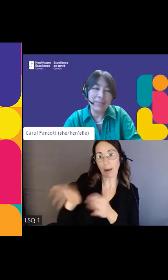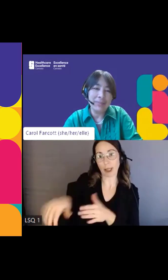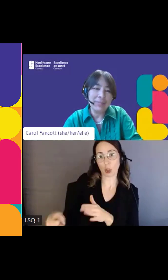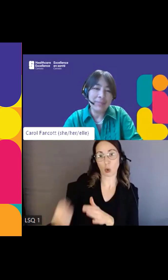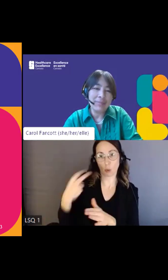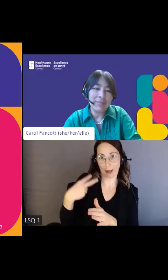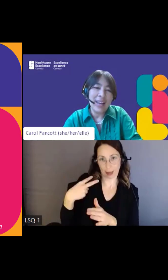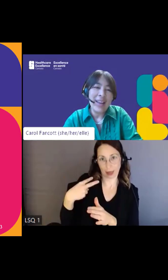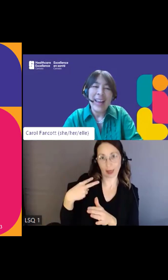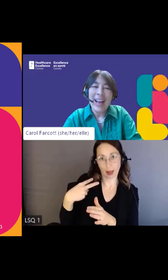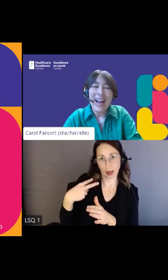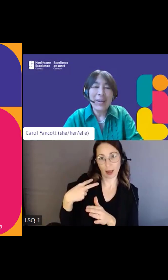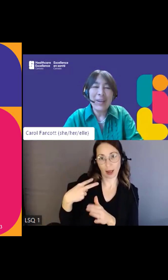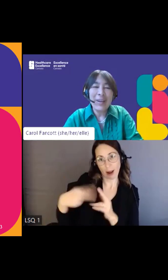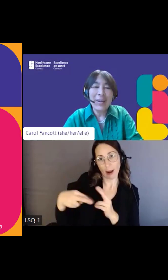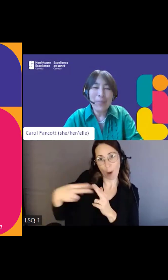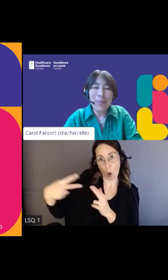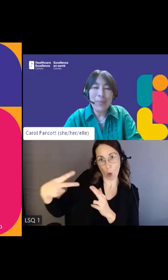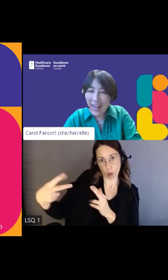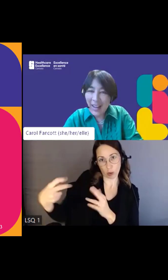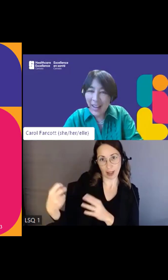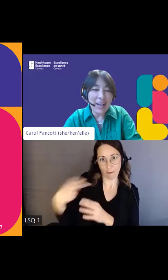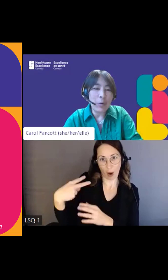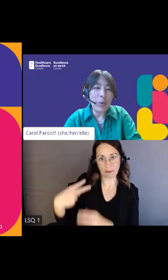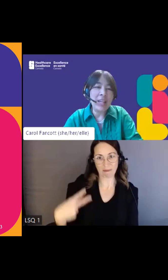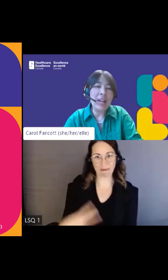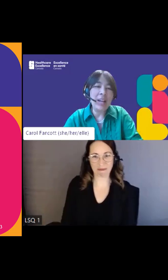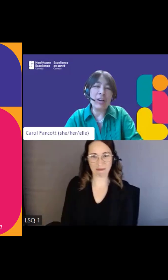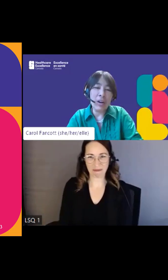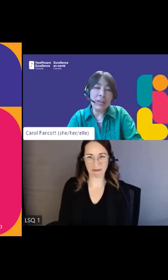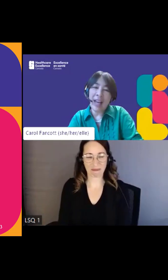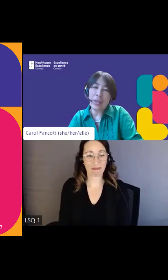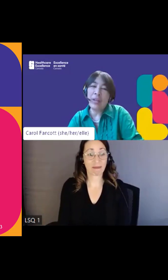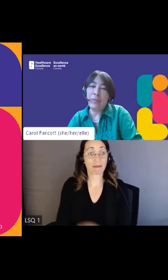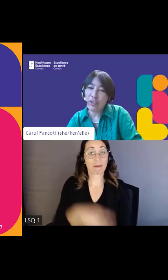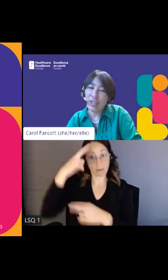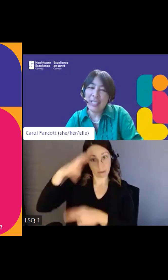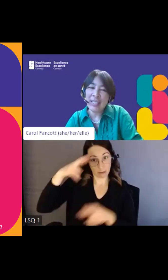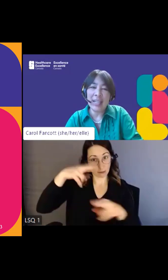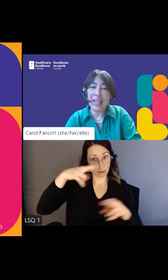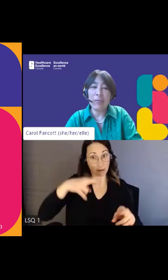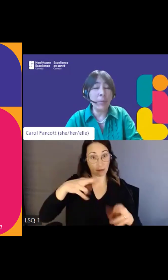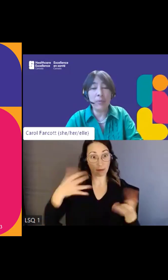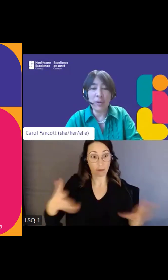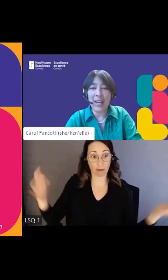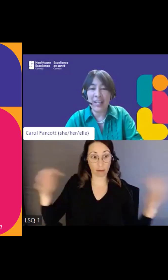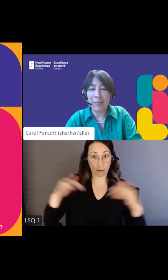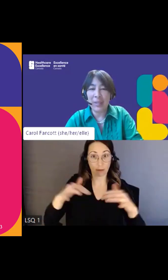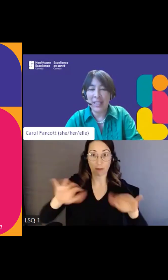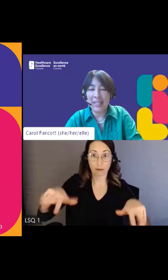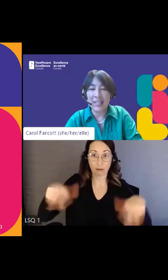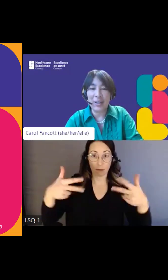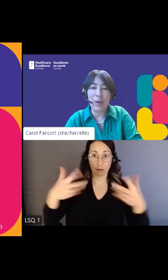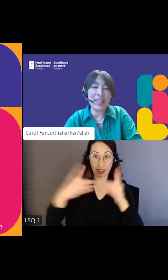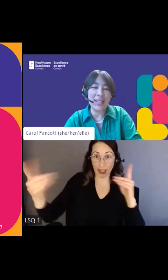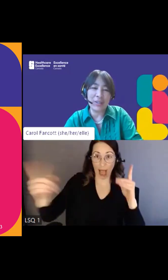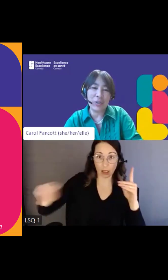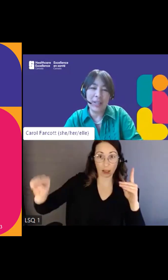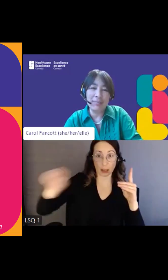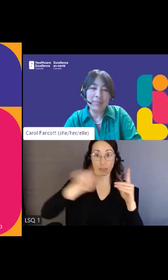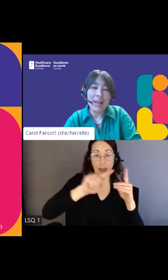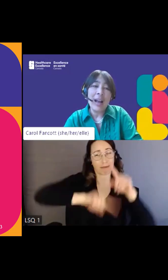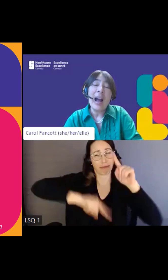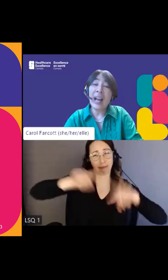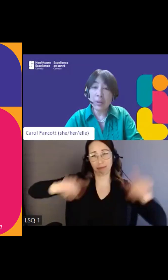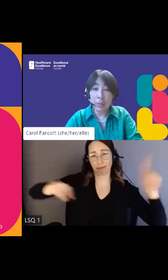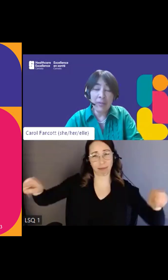Je reconnais que nous sommes tous réunis virtuellement aujourd'hui à partir d'une variété d'endroits à travers le pays. Je me joins à